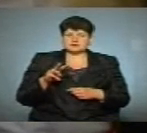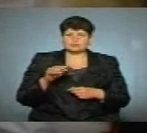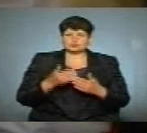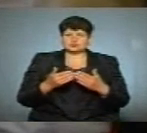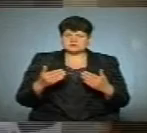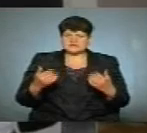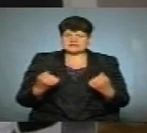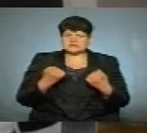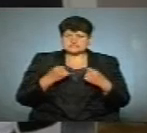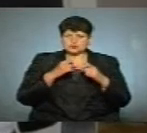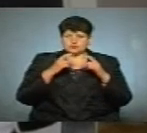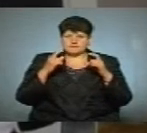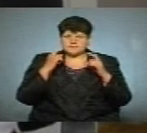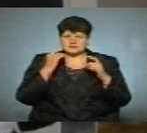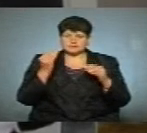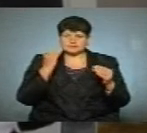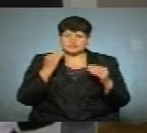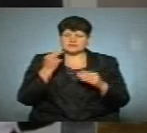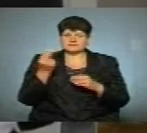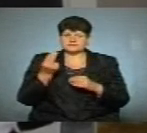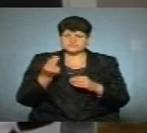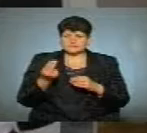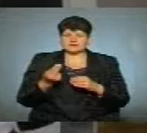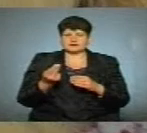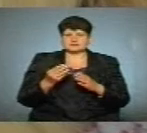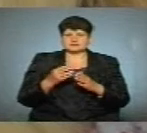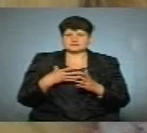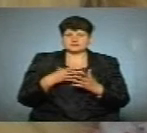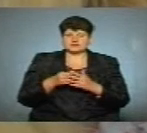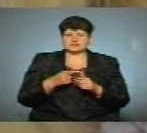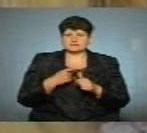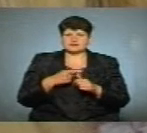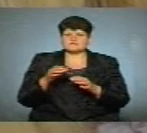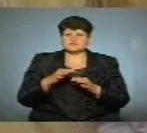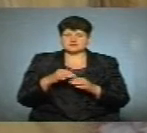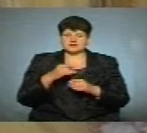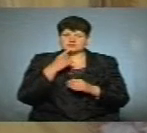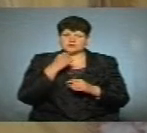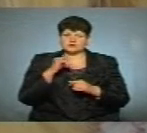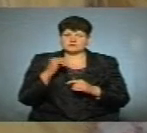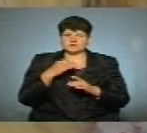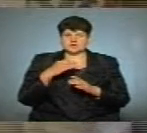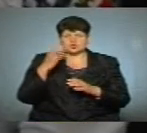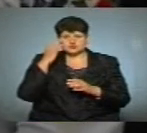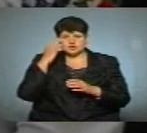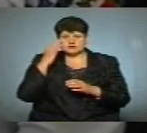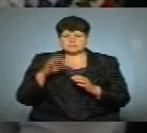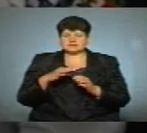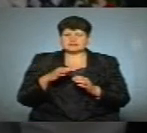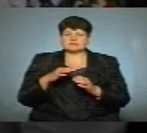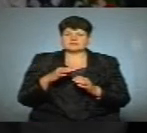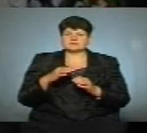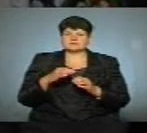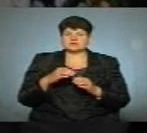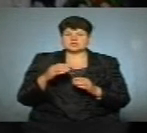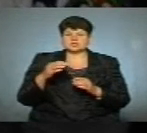Огінська захисну маску прикрасила візерунком, у якому закодувала своє ім'я. Вишивала червоними та чорними нитками. Червоні і чорні